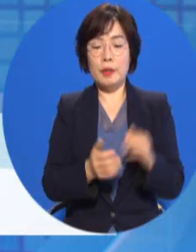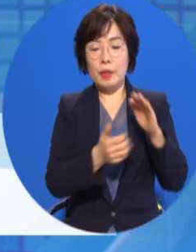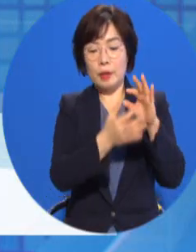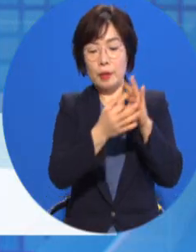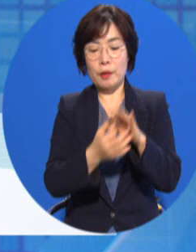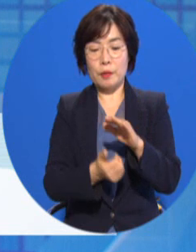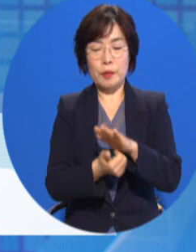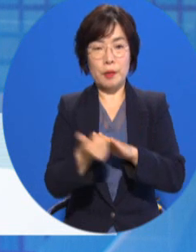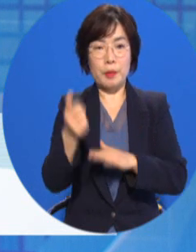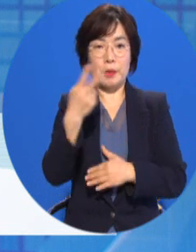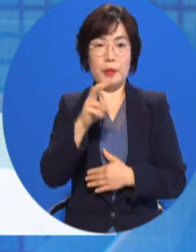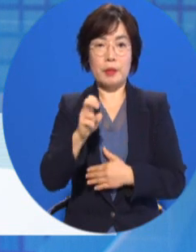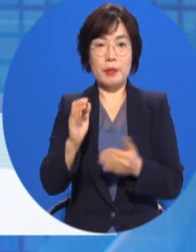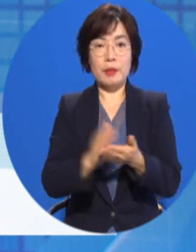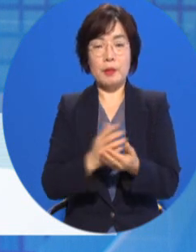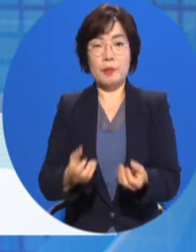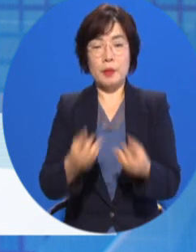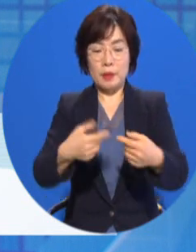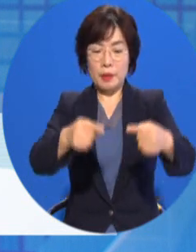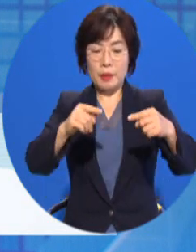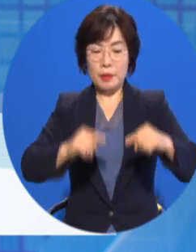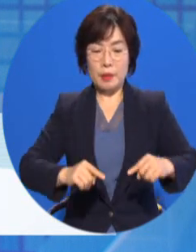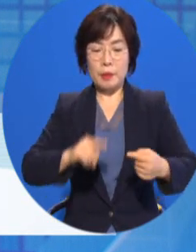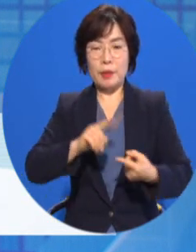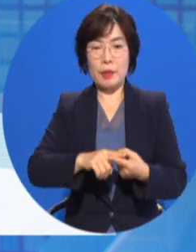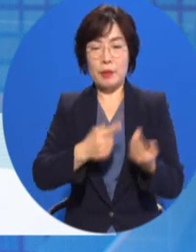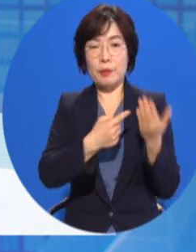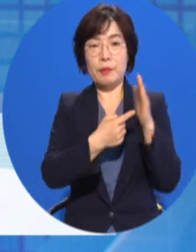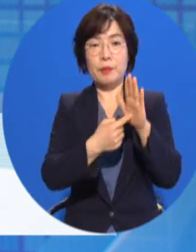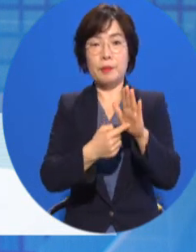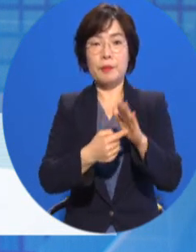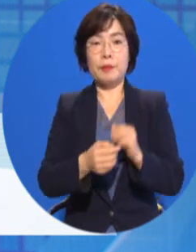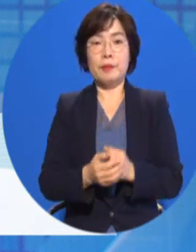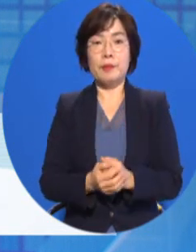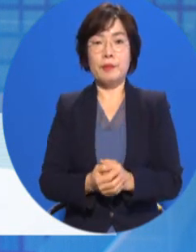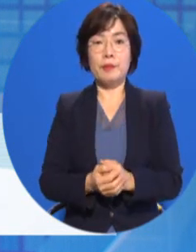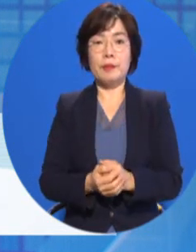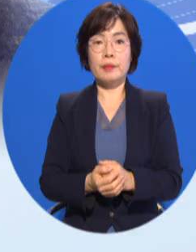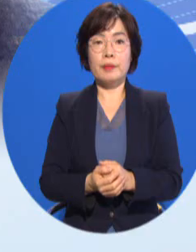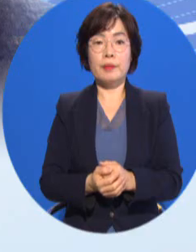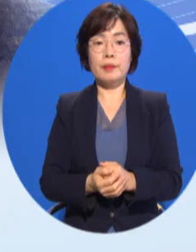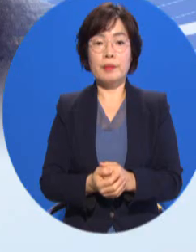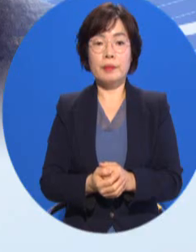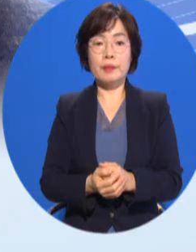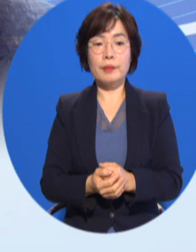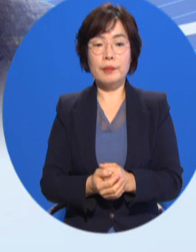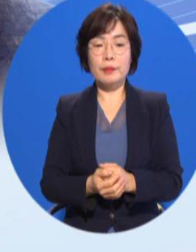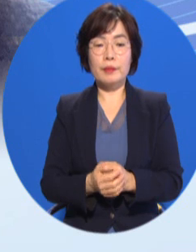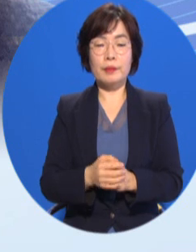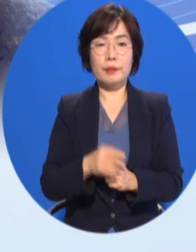계속해서 희망 2020 나눔 캠페인에 성금을 보내주신 분들입니다.